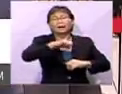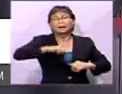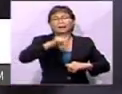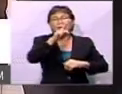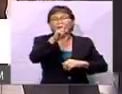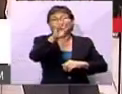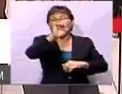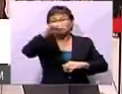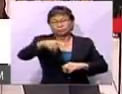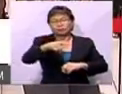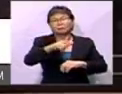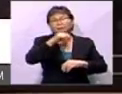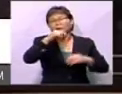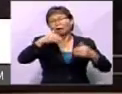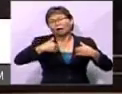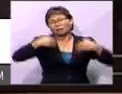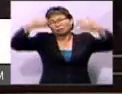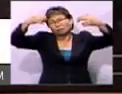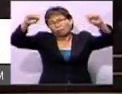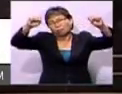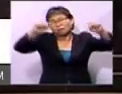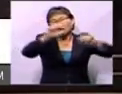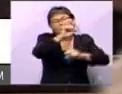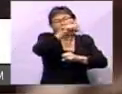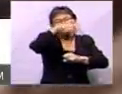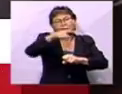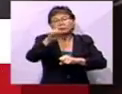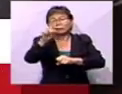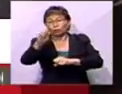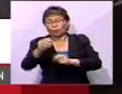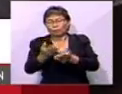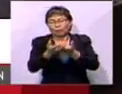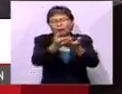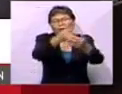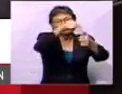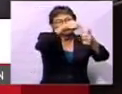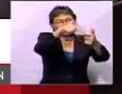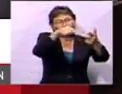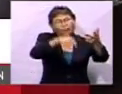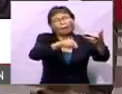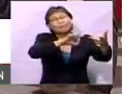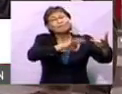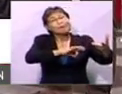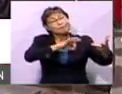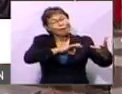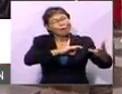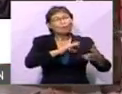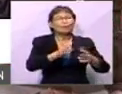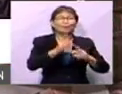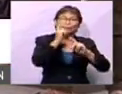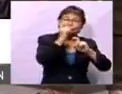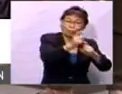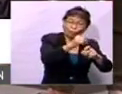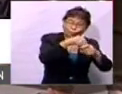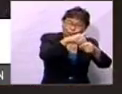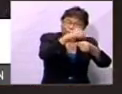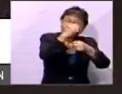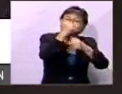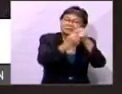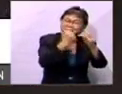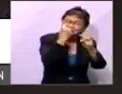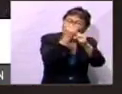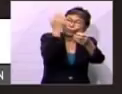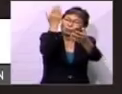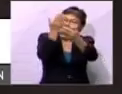KWSP dan tidak mempunyai majikan. SP1M menawarkan pelbagai manfaat antaranya pemberian dividen tahunan